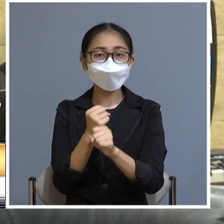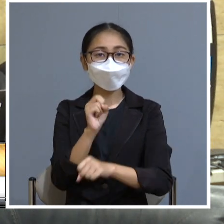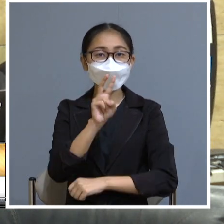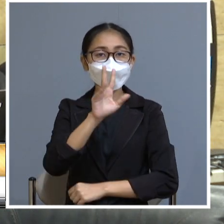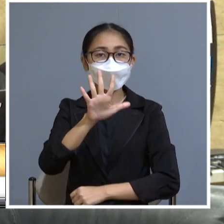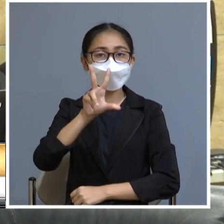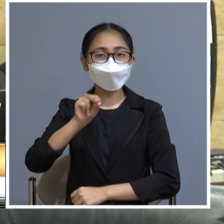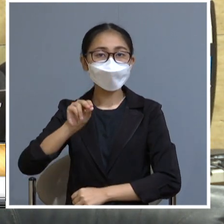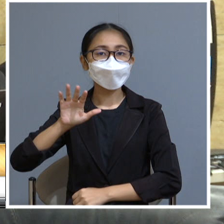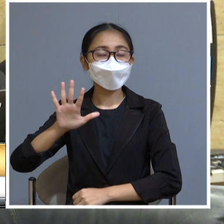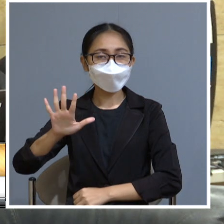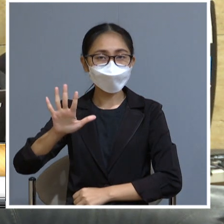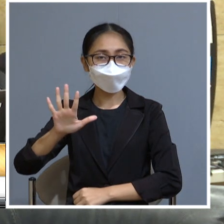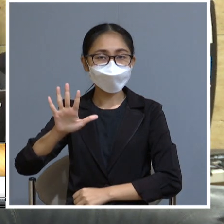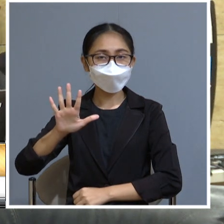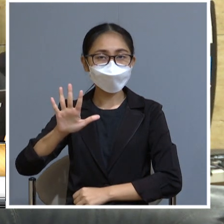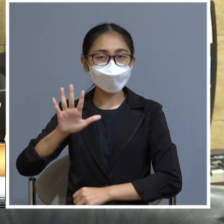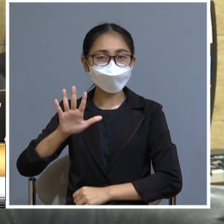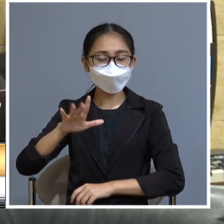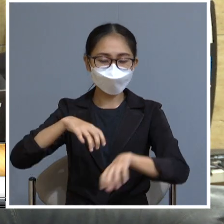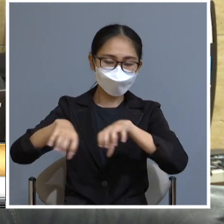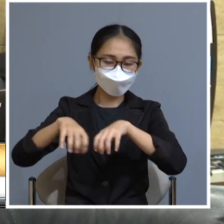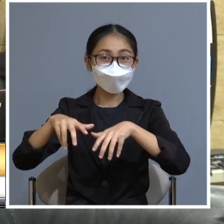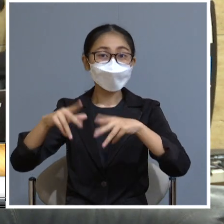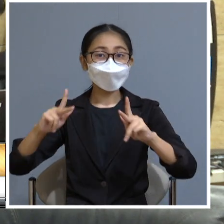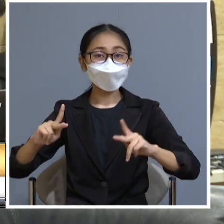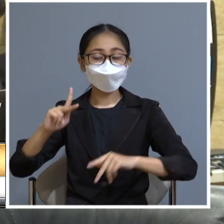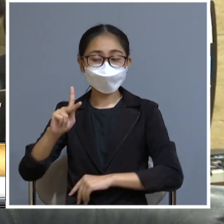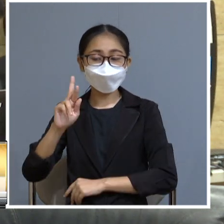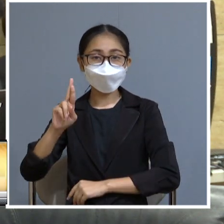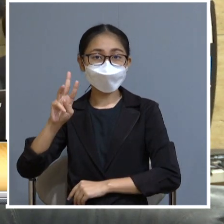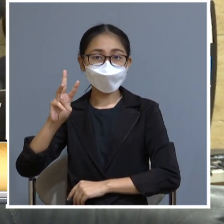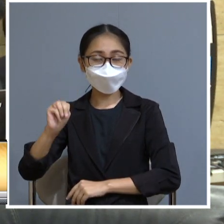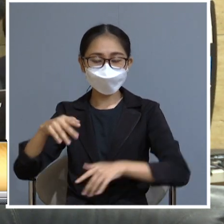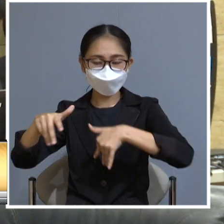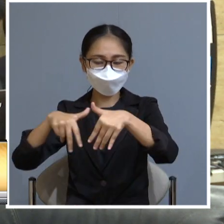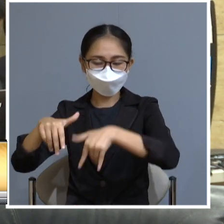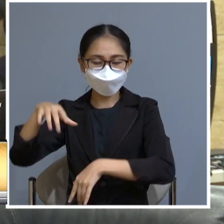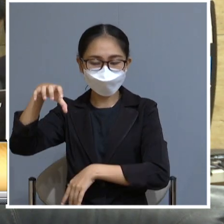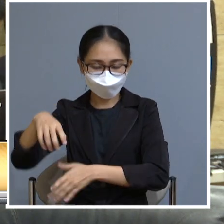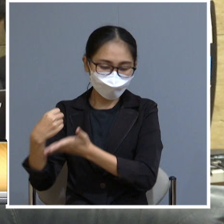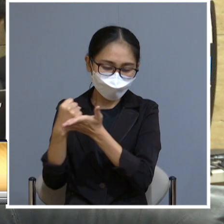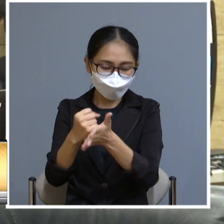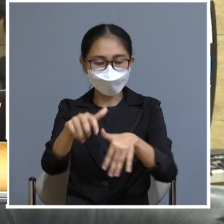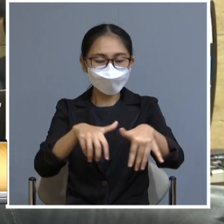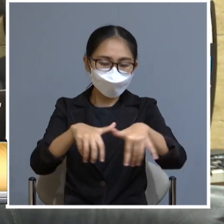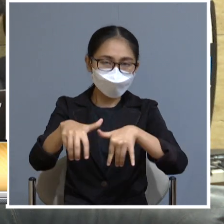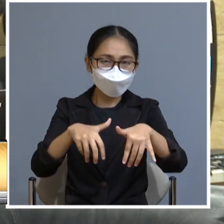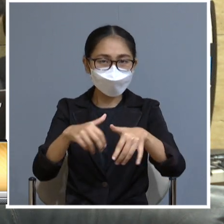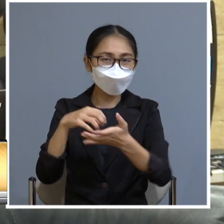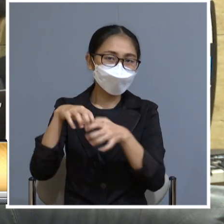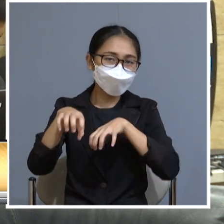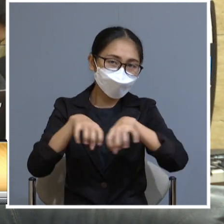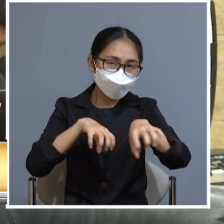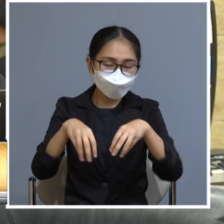35 โดยกรมการเรงรพัฒนาชนนนบทในขณะนั้นและต่มาก็้ีการถ่ายโอนโงก